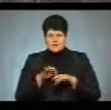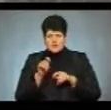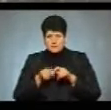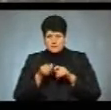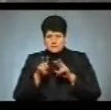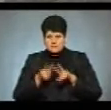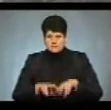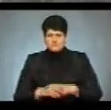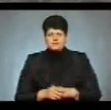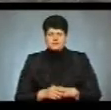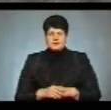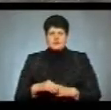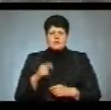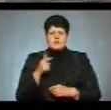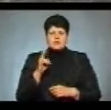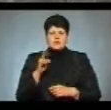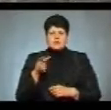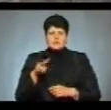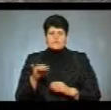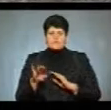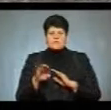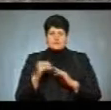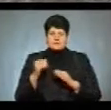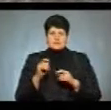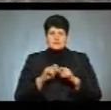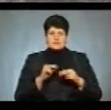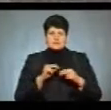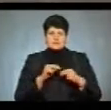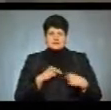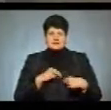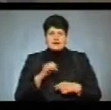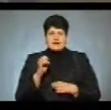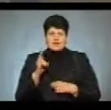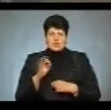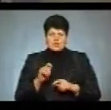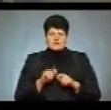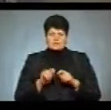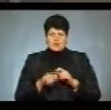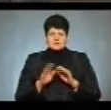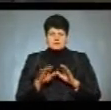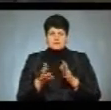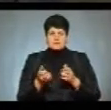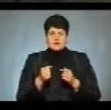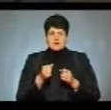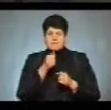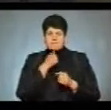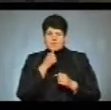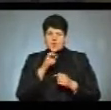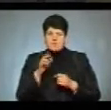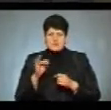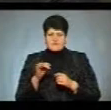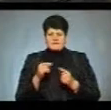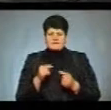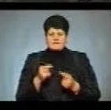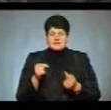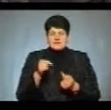дослідження. Григорій Каліновський викликав працівників екоінспекції. Будемо відбирати проби і визначати, від